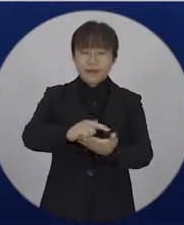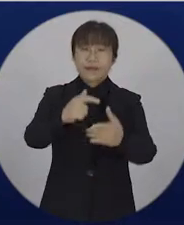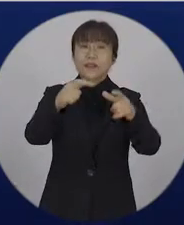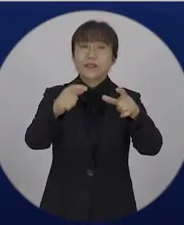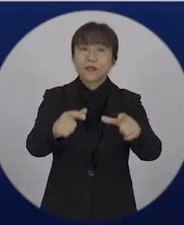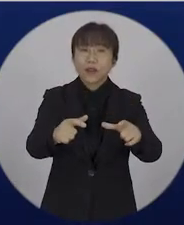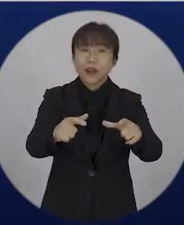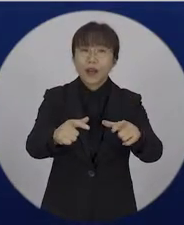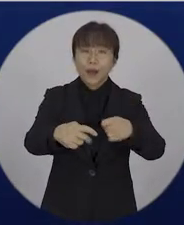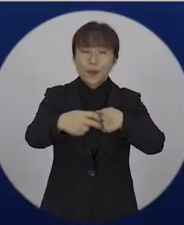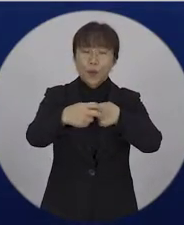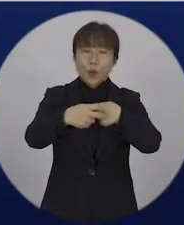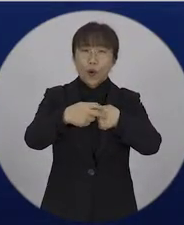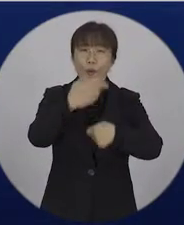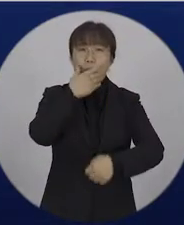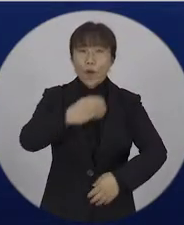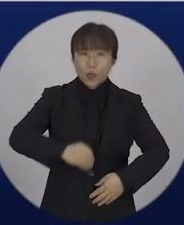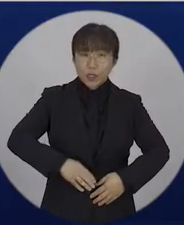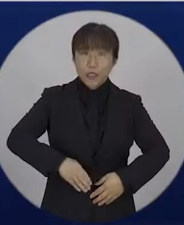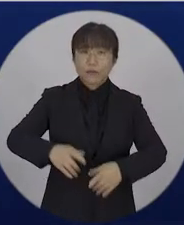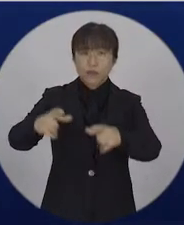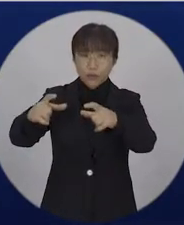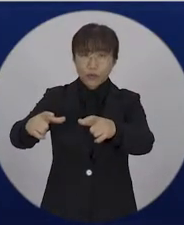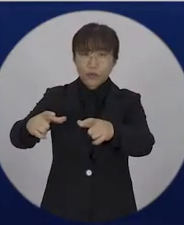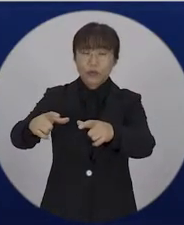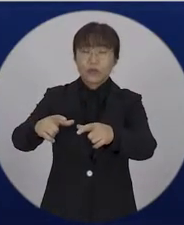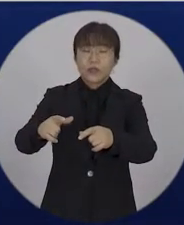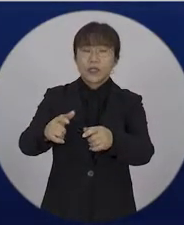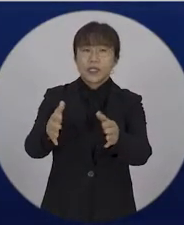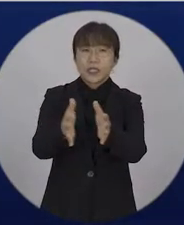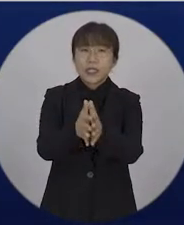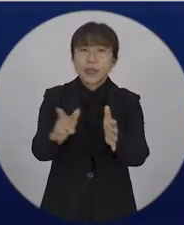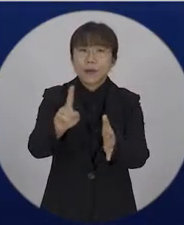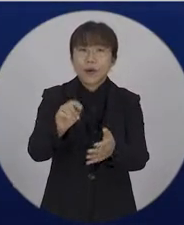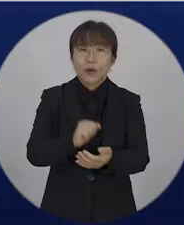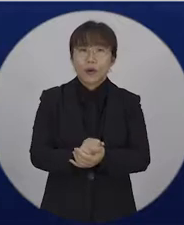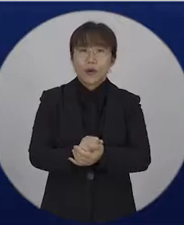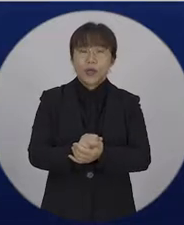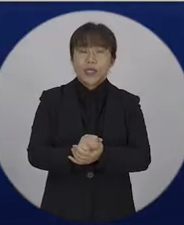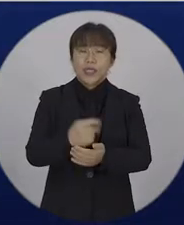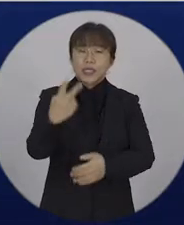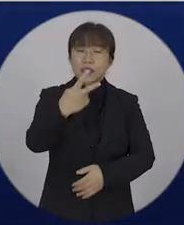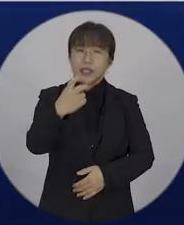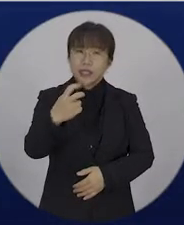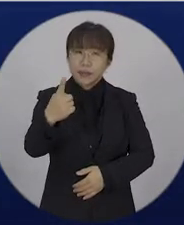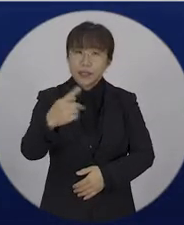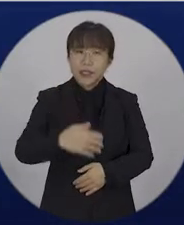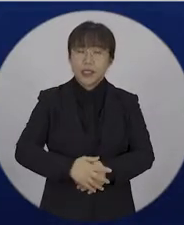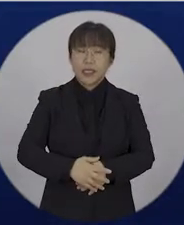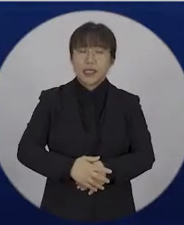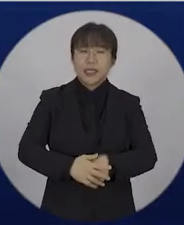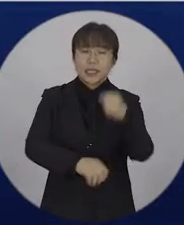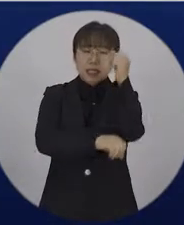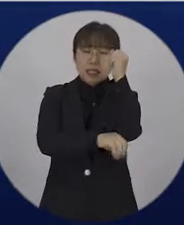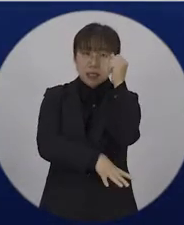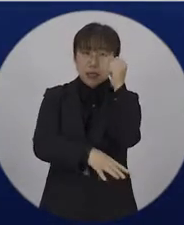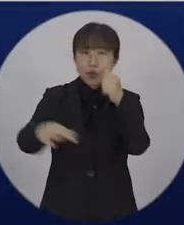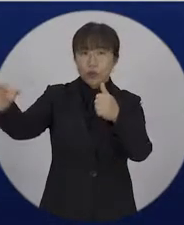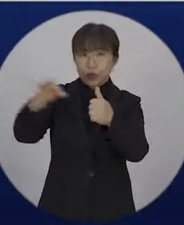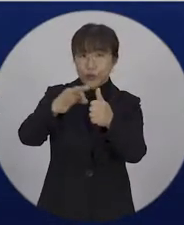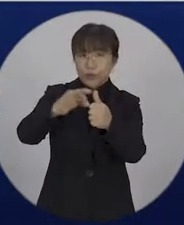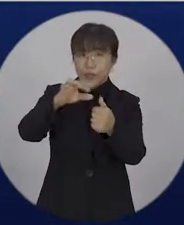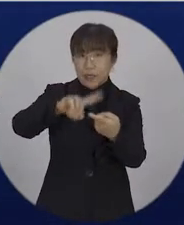강서구가 보건복지부가 주관한 2021년 기초생활보장제도 평가에서 우수 지자체로 선정돼